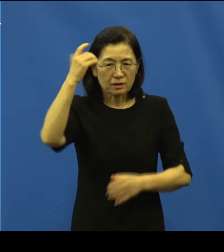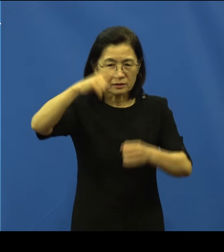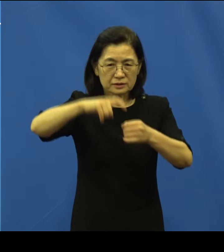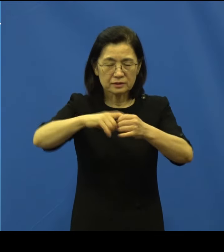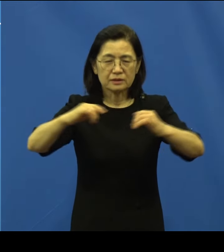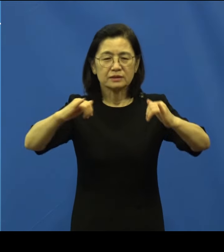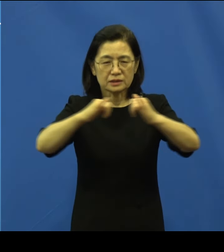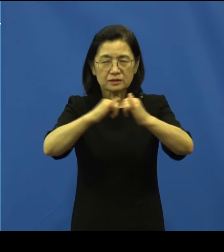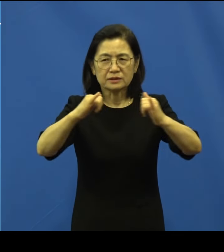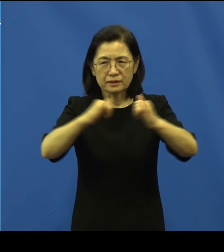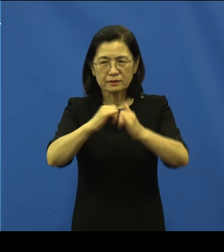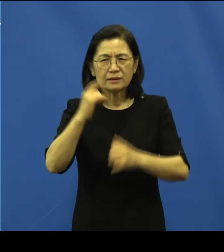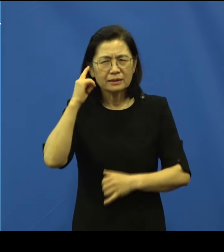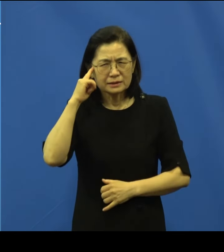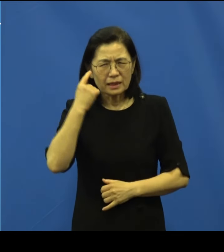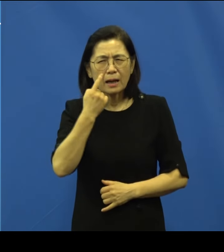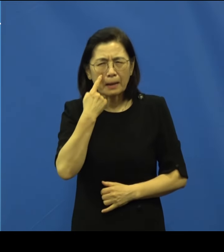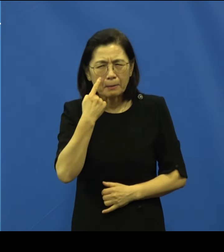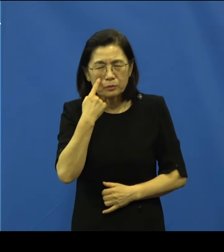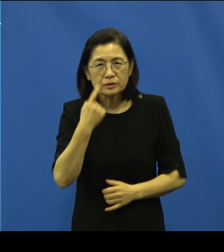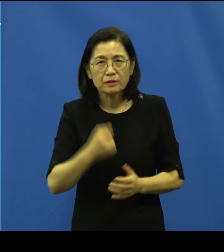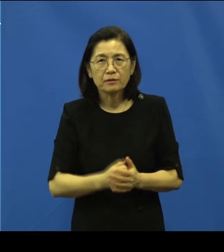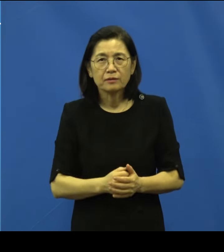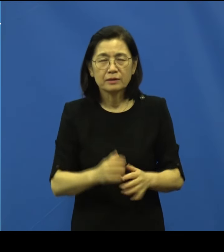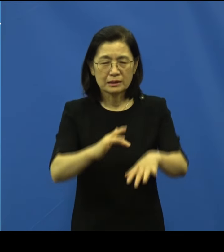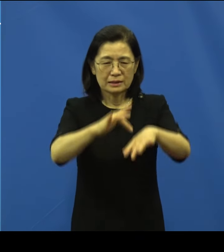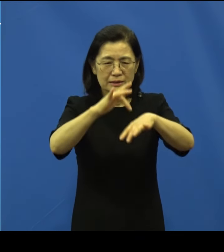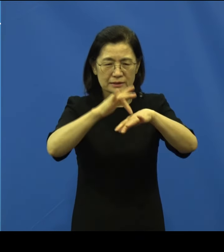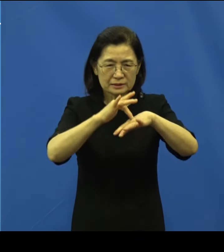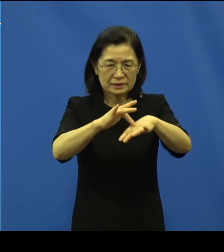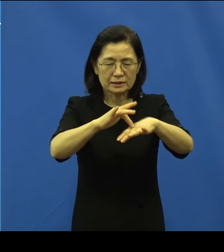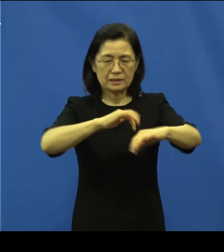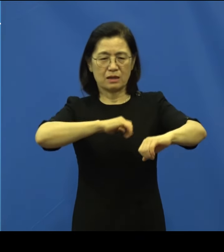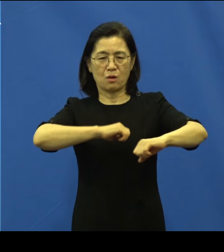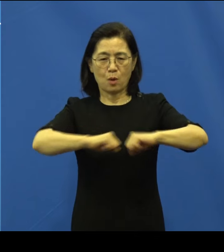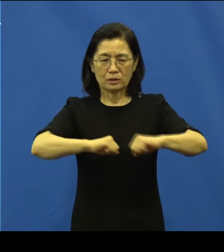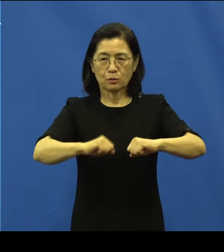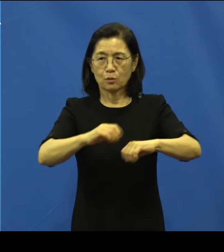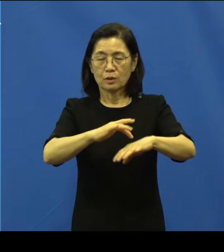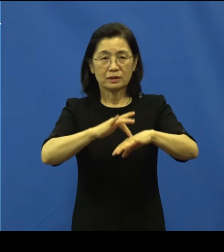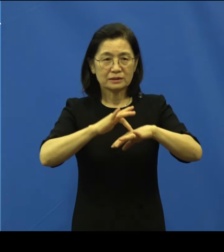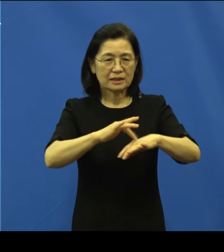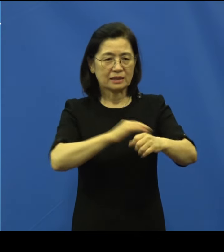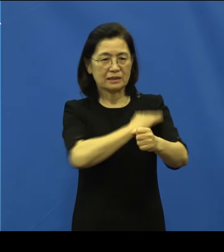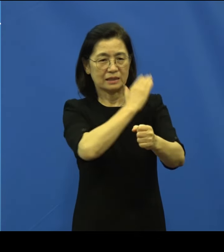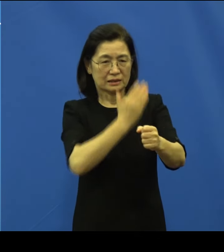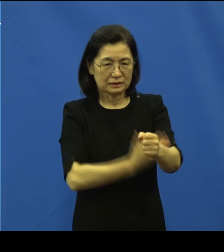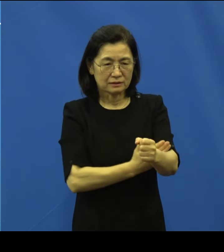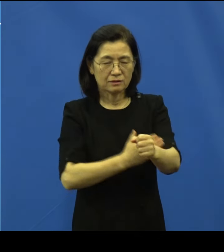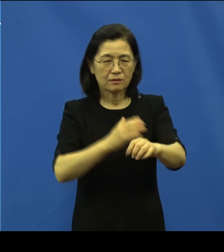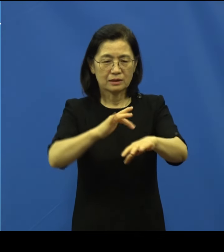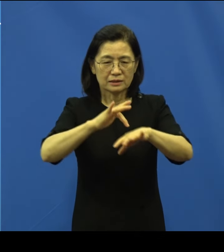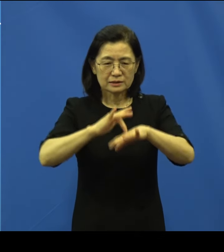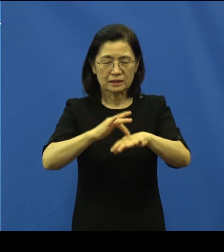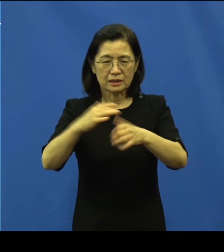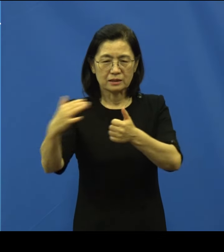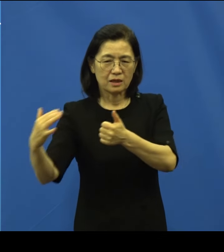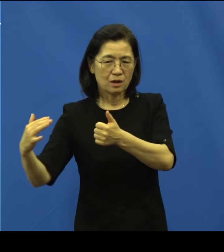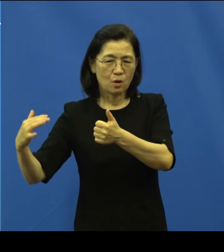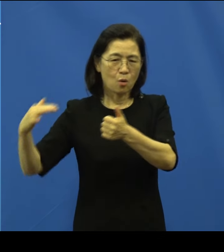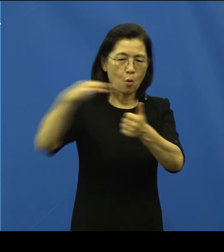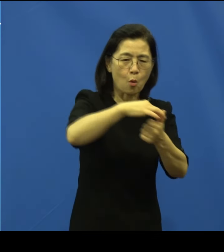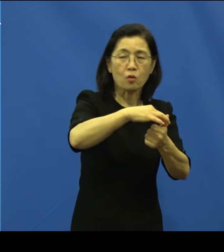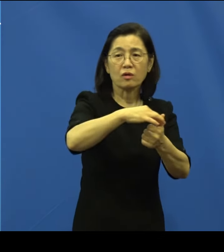이렇게 적용해 볼 수 있습니다. 사단의 활동, 사단의 능력, 사단의 공격 시기,